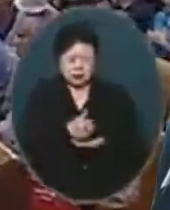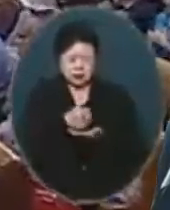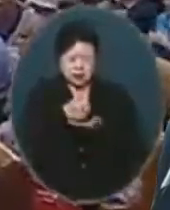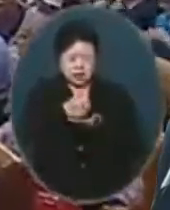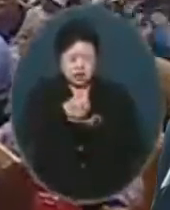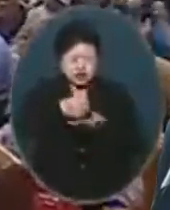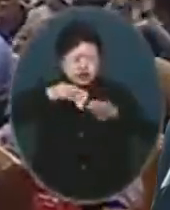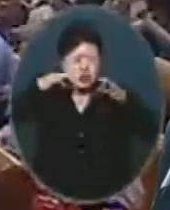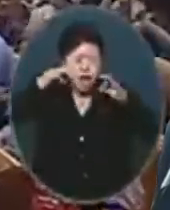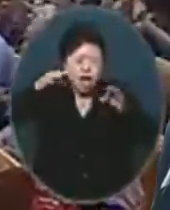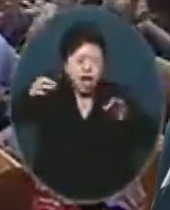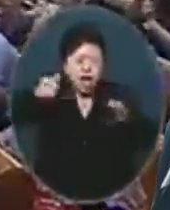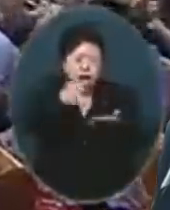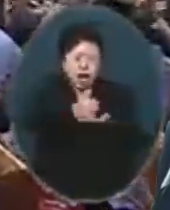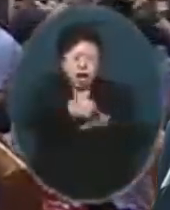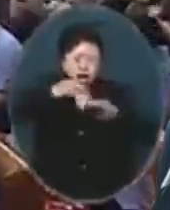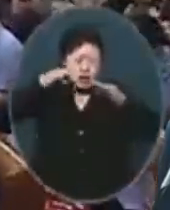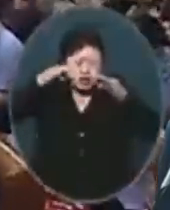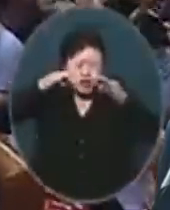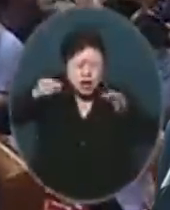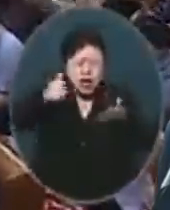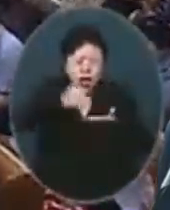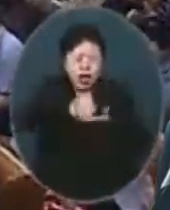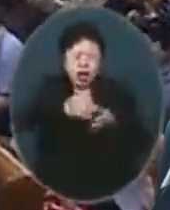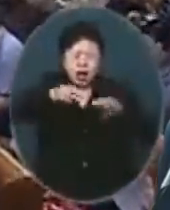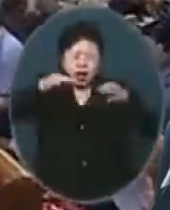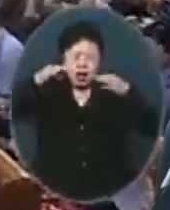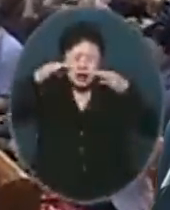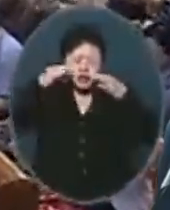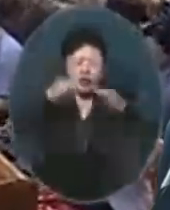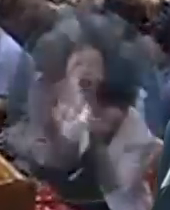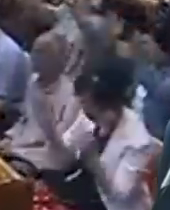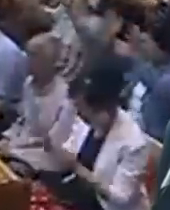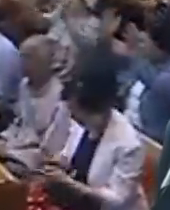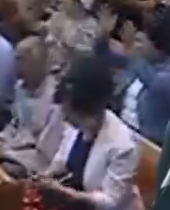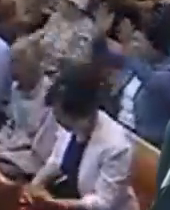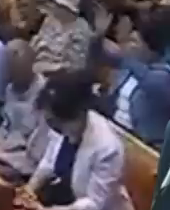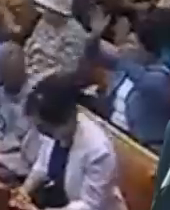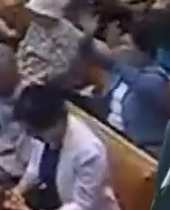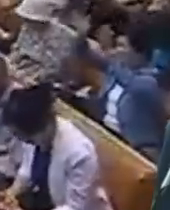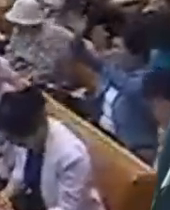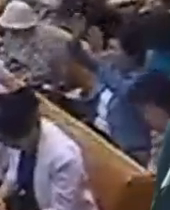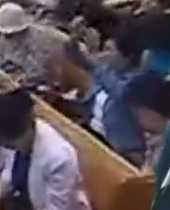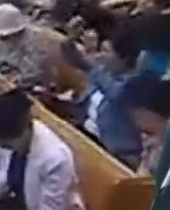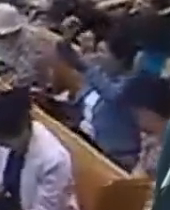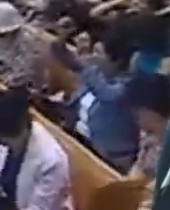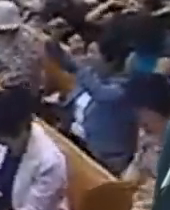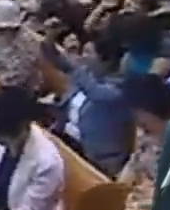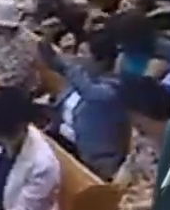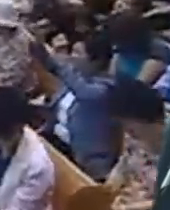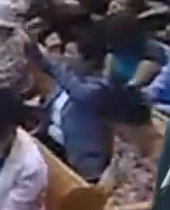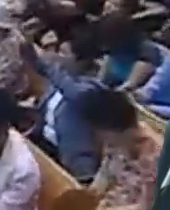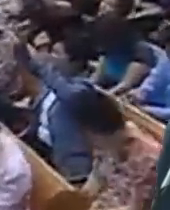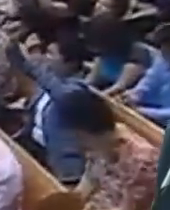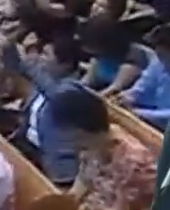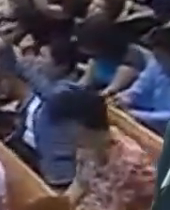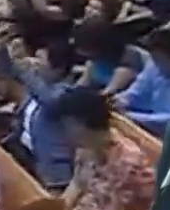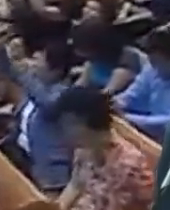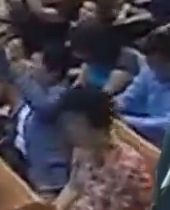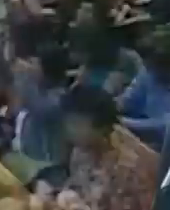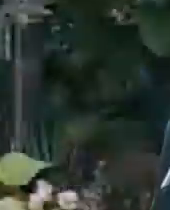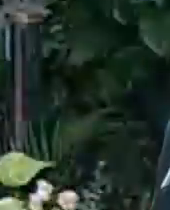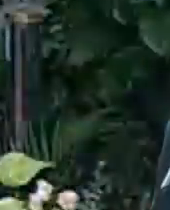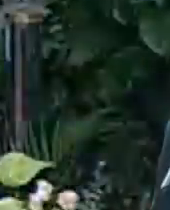통성으로 기도하십시다. 주여, 주여, 주여, 살아계신 아버지 하나님 주의